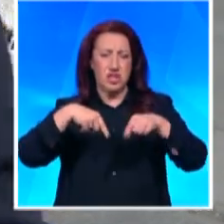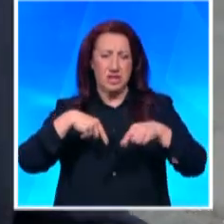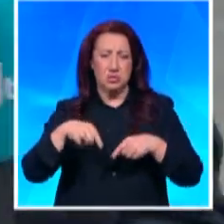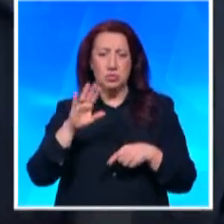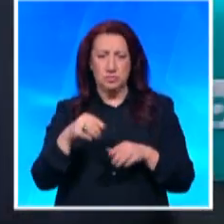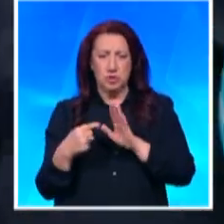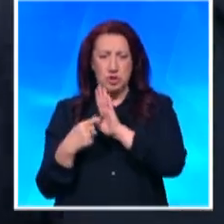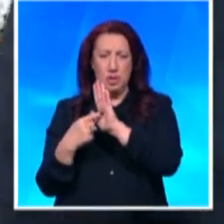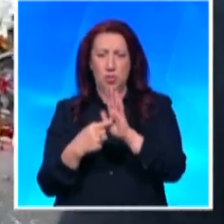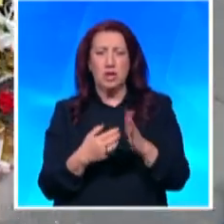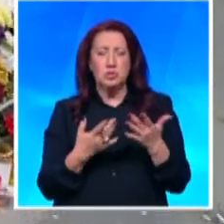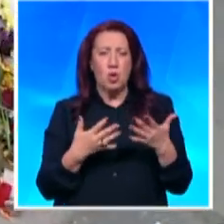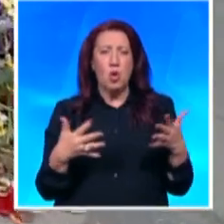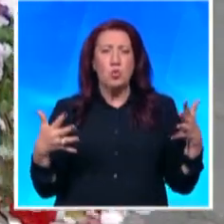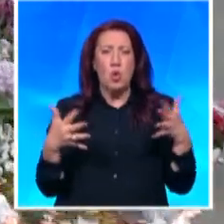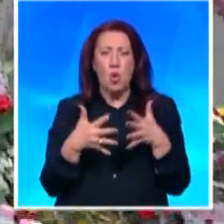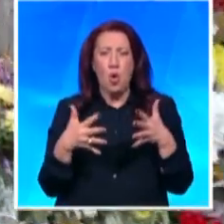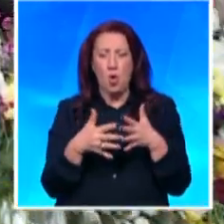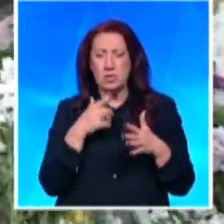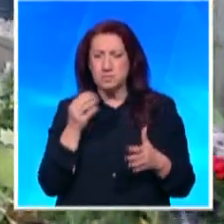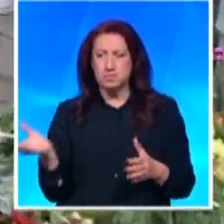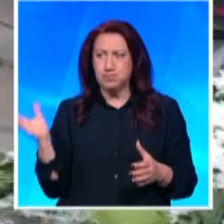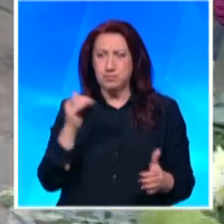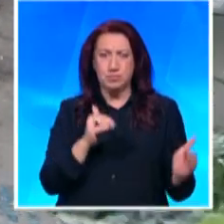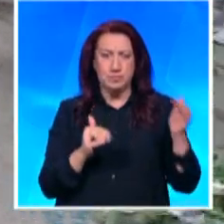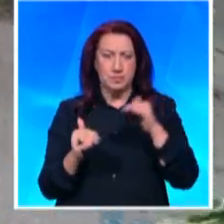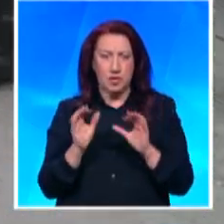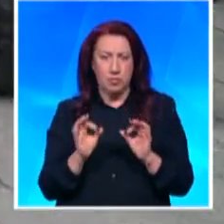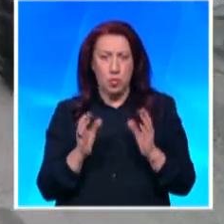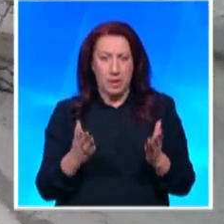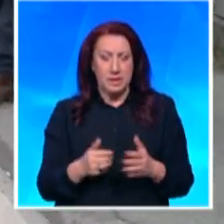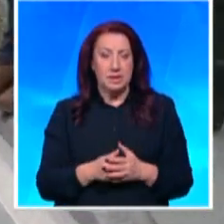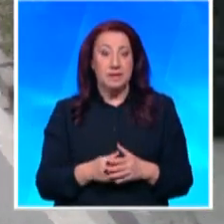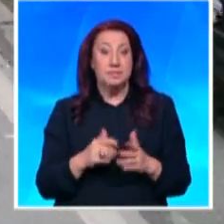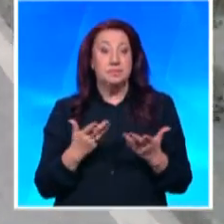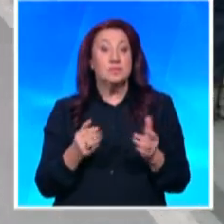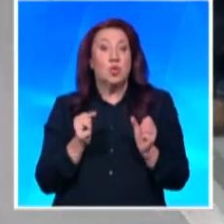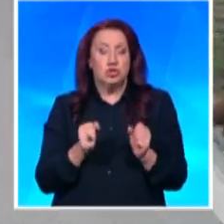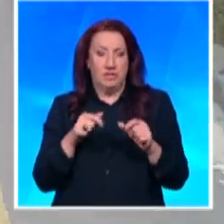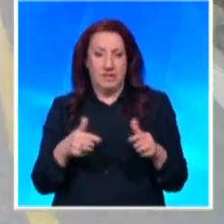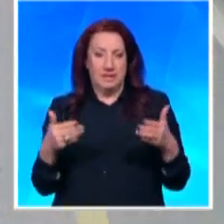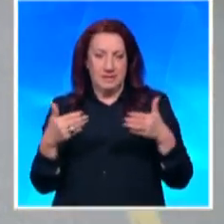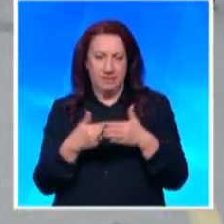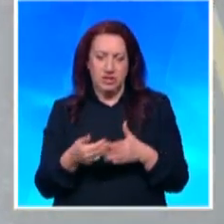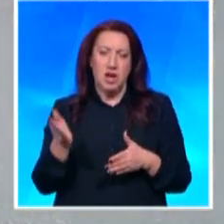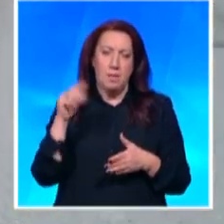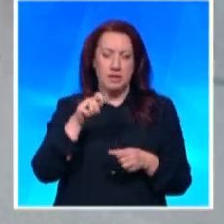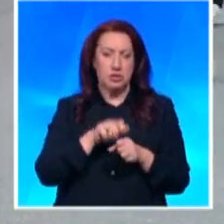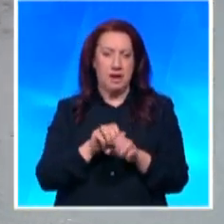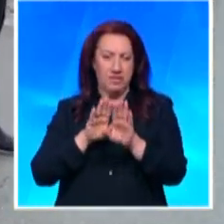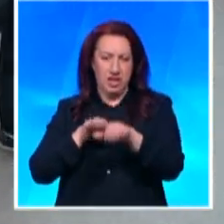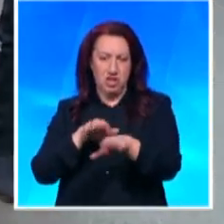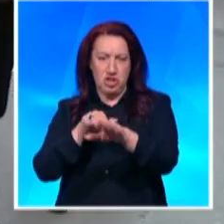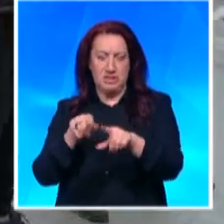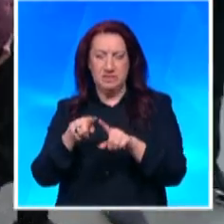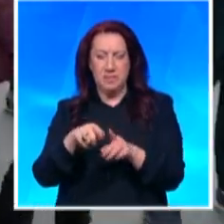покажем колко хора са се събрали в момента. Това, което се очаква тази вечер, те отново да тръгнат на шествие от тук,